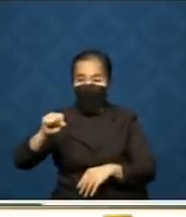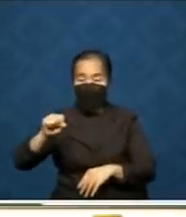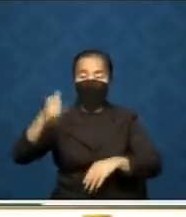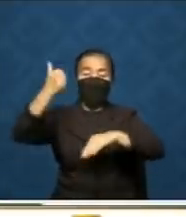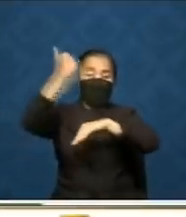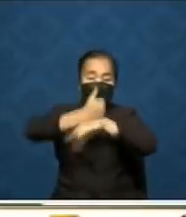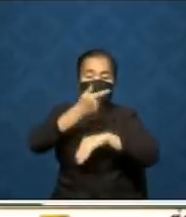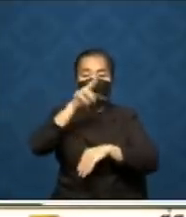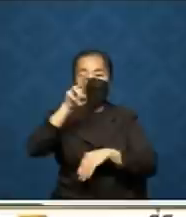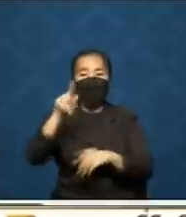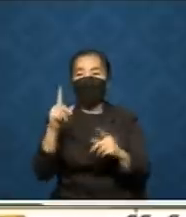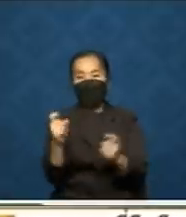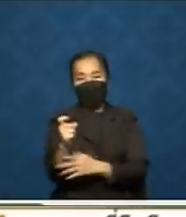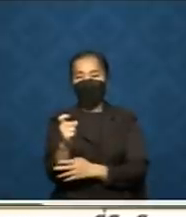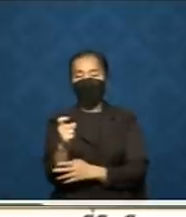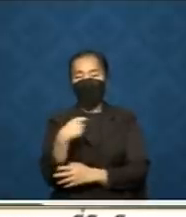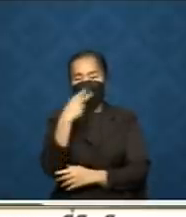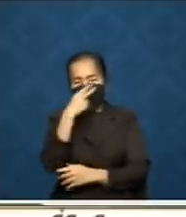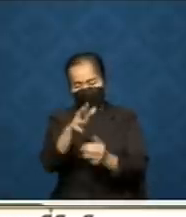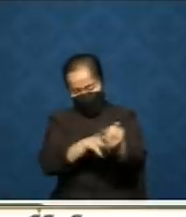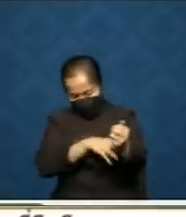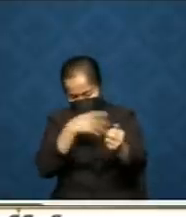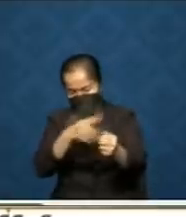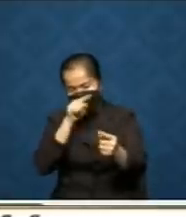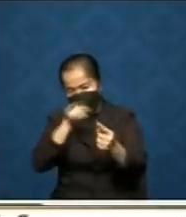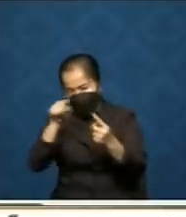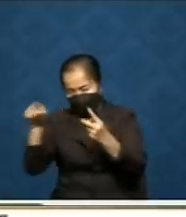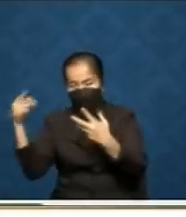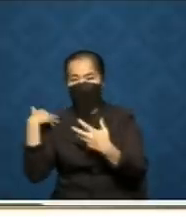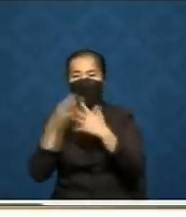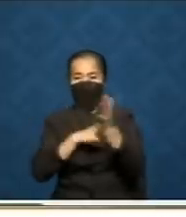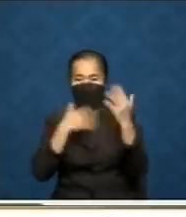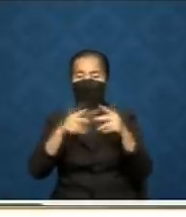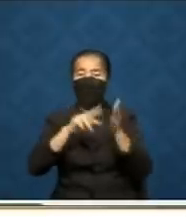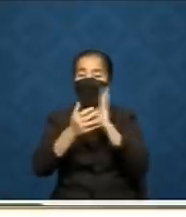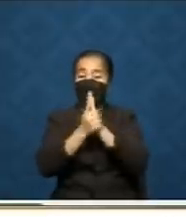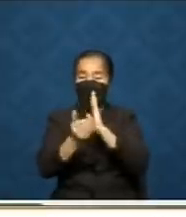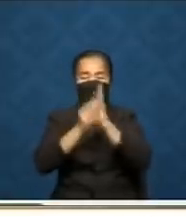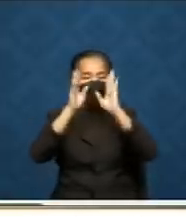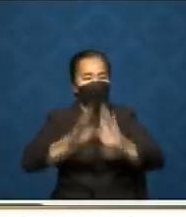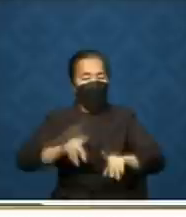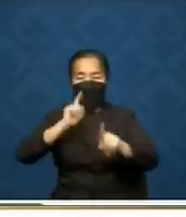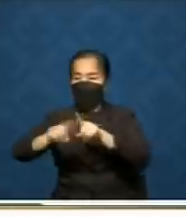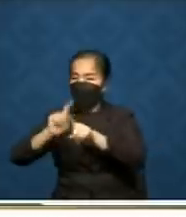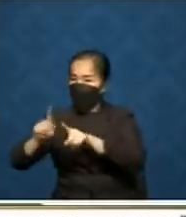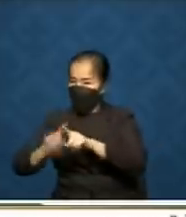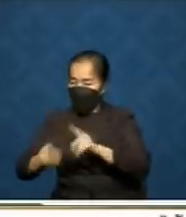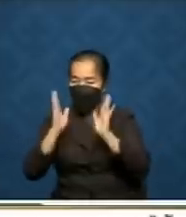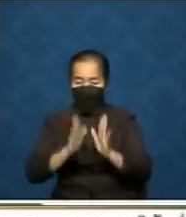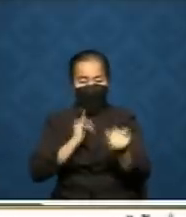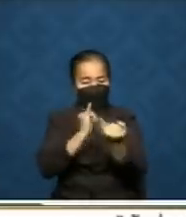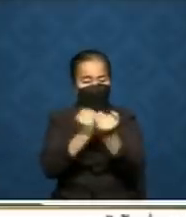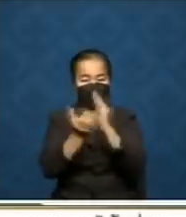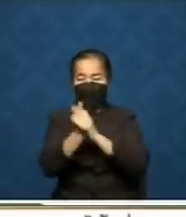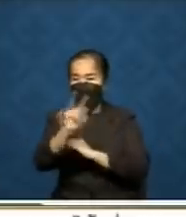ลำทีปั๊บเที่ยงเห็นมาเยอะก็เพราะความสามารถมันคนละทางแล้วถ้าคุณ